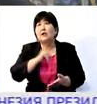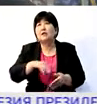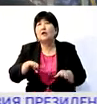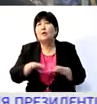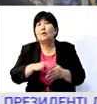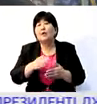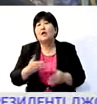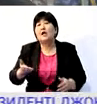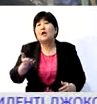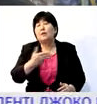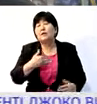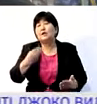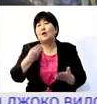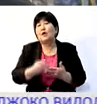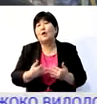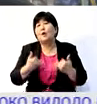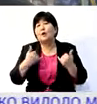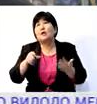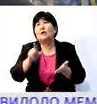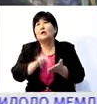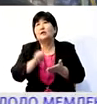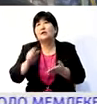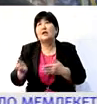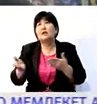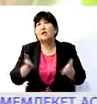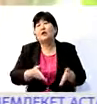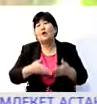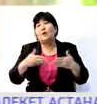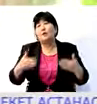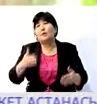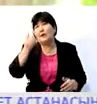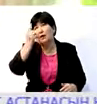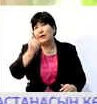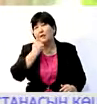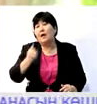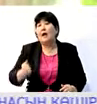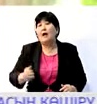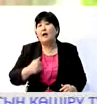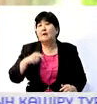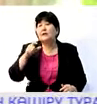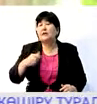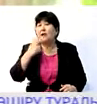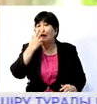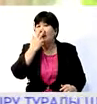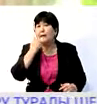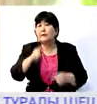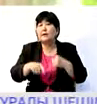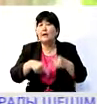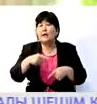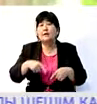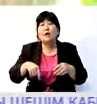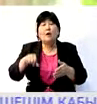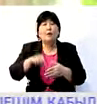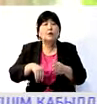кейін бізді құрметтеп зейнеткерлер шақырғандарына көп-көп рахмет. Әскери жандардың әскерлік дәстүрлі әндерді орындауы өте